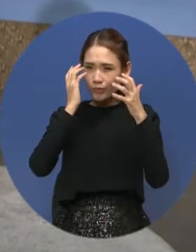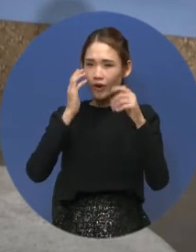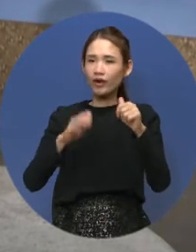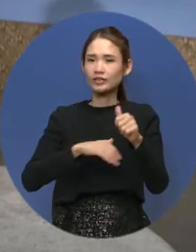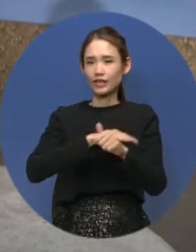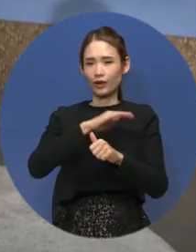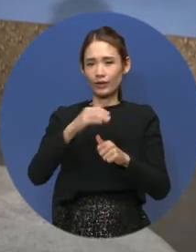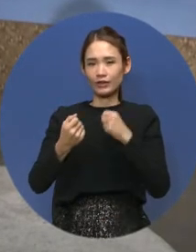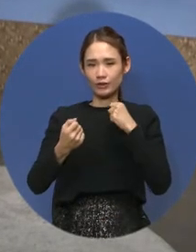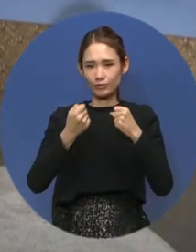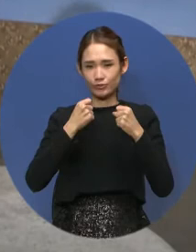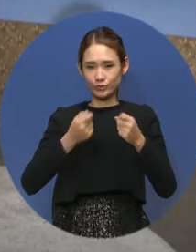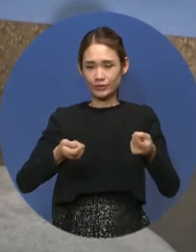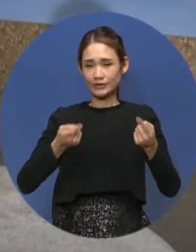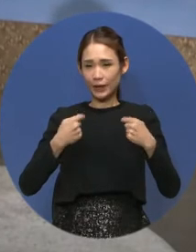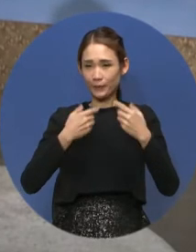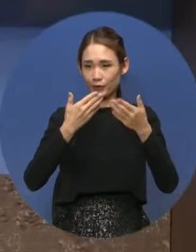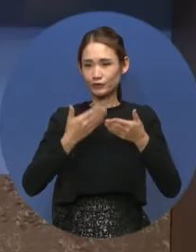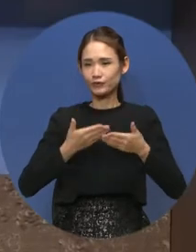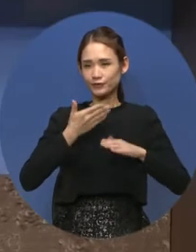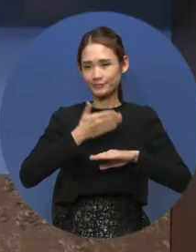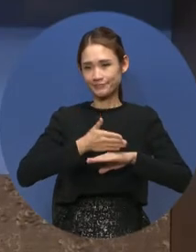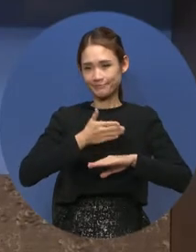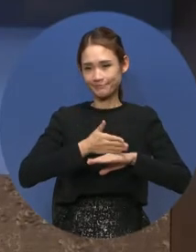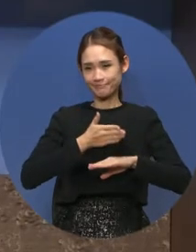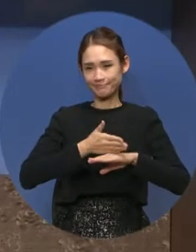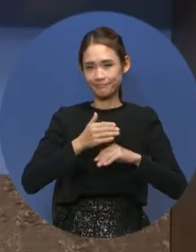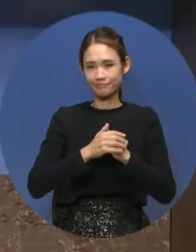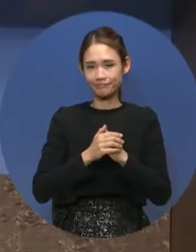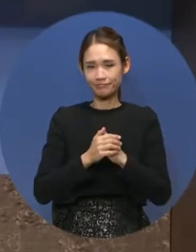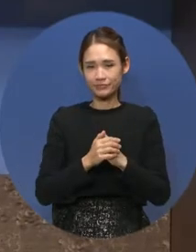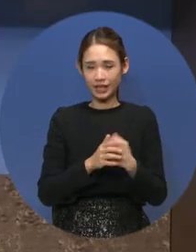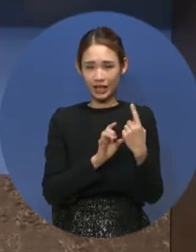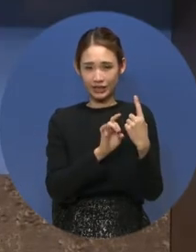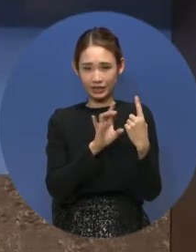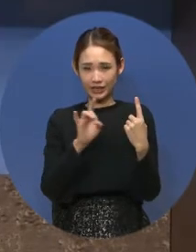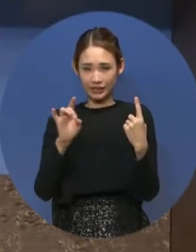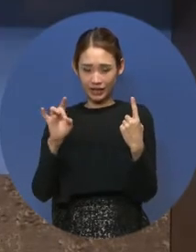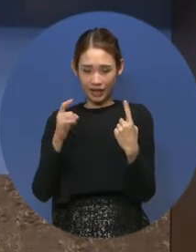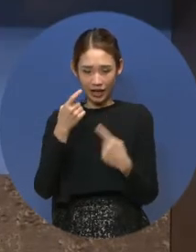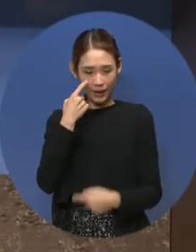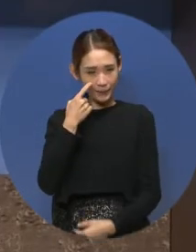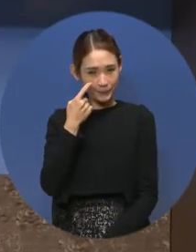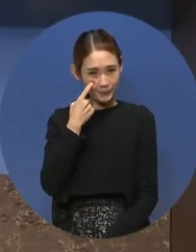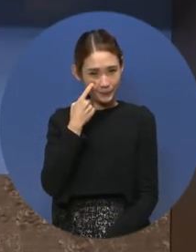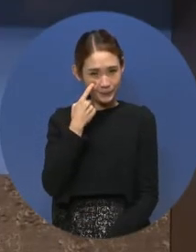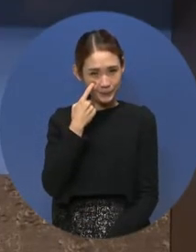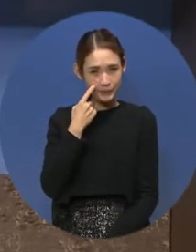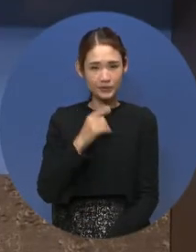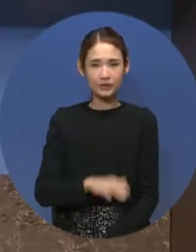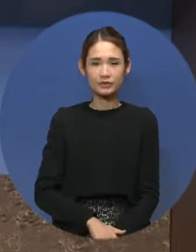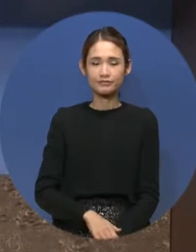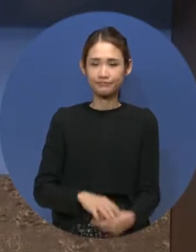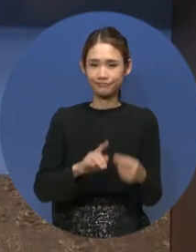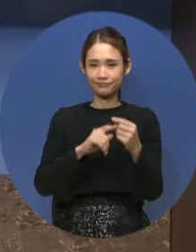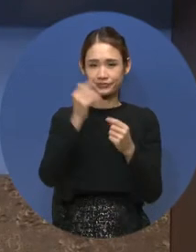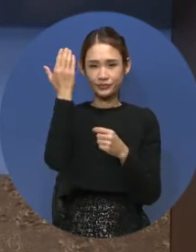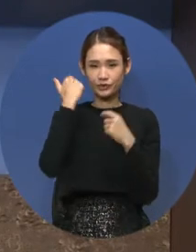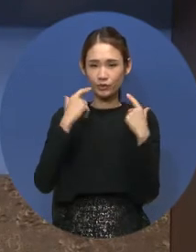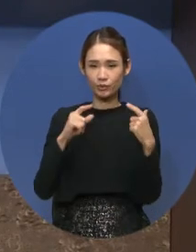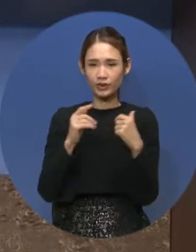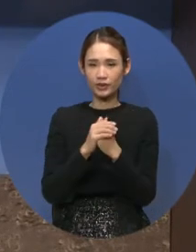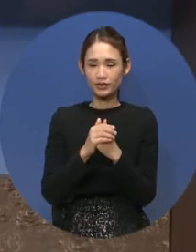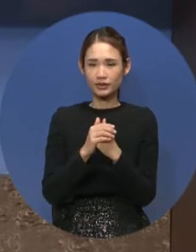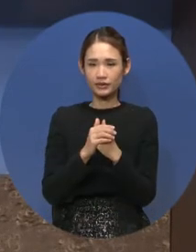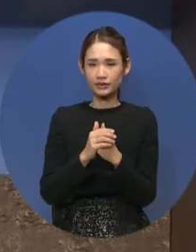또 자리를 해주셔서 대단히 네. 감사드립니다. 네. 그럼 이제 차근차근 이야기를 풀어가 보도록 하고요. 네. 먼저